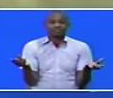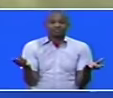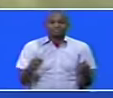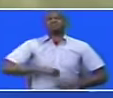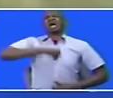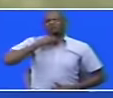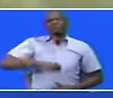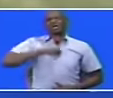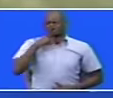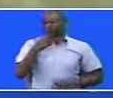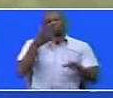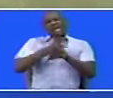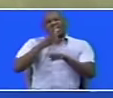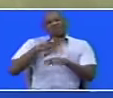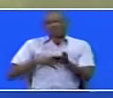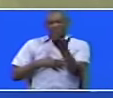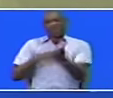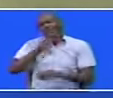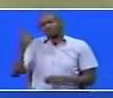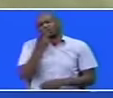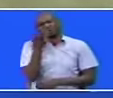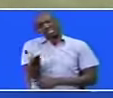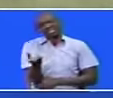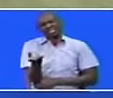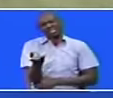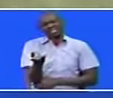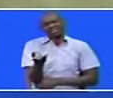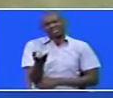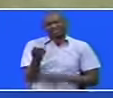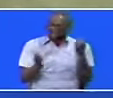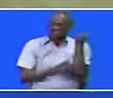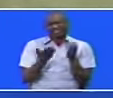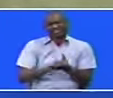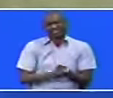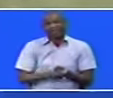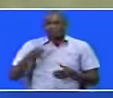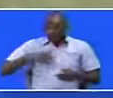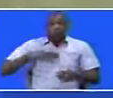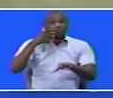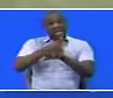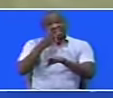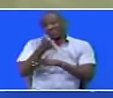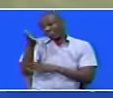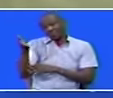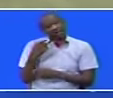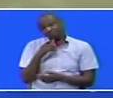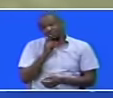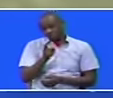kiburi ya kudanganya especially West Pokot wa Pokot hapa ati hakuna kichwa. Na wenye wanatangaza hii kwa